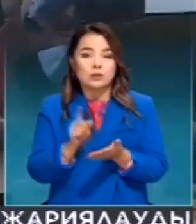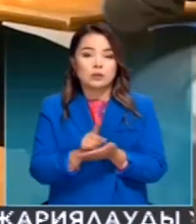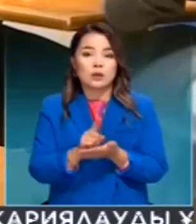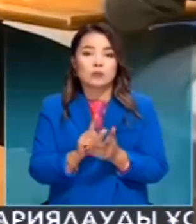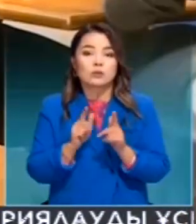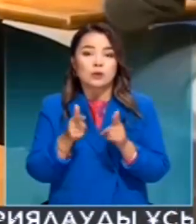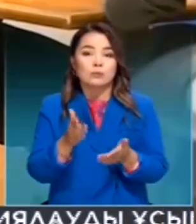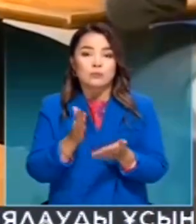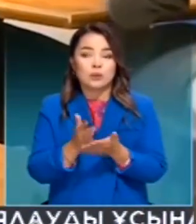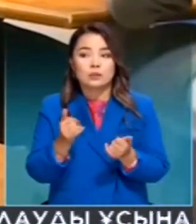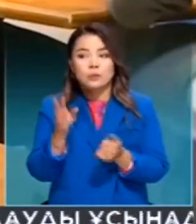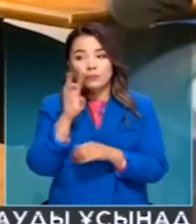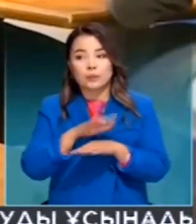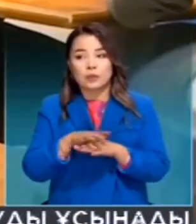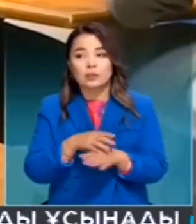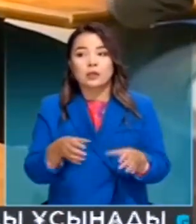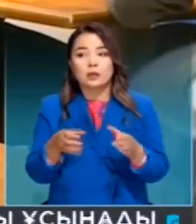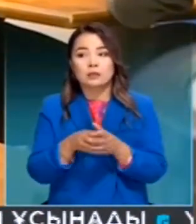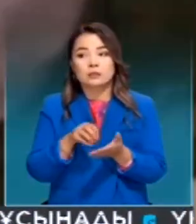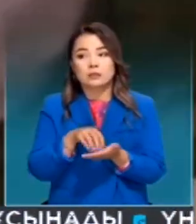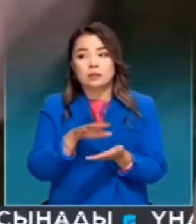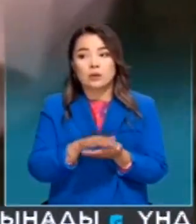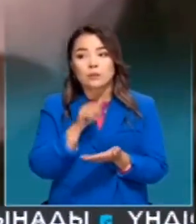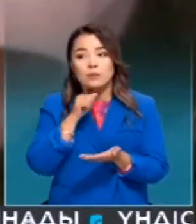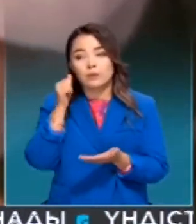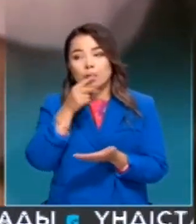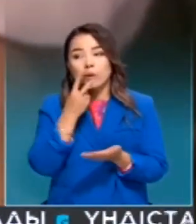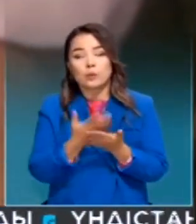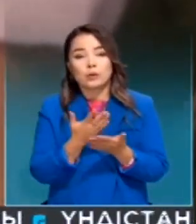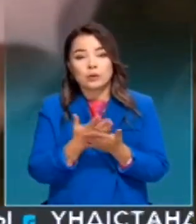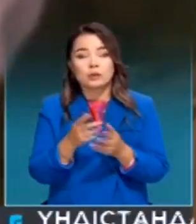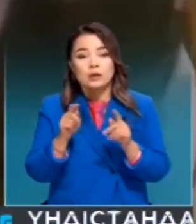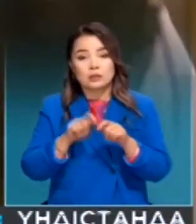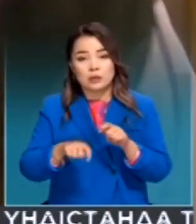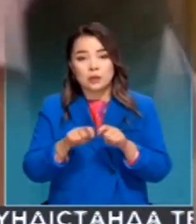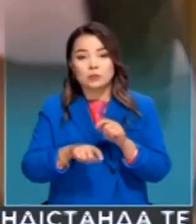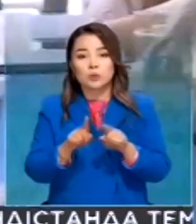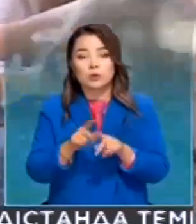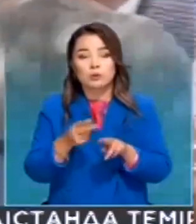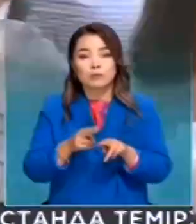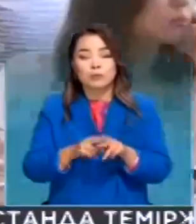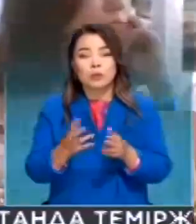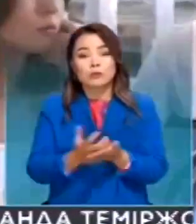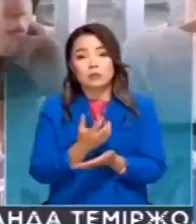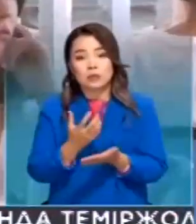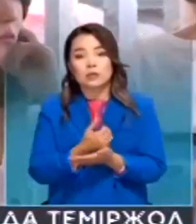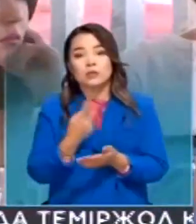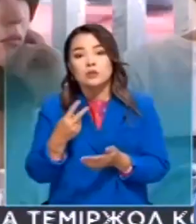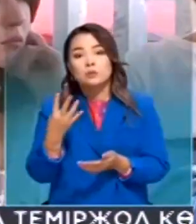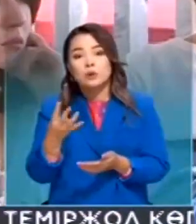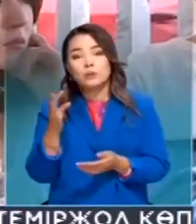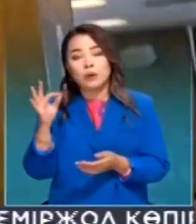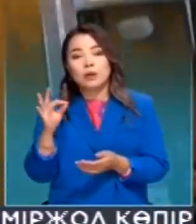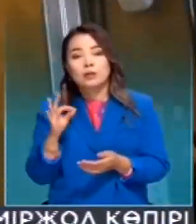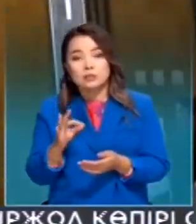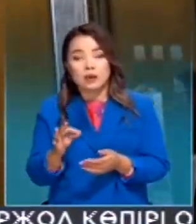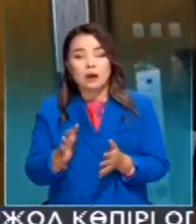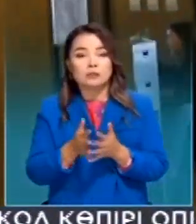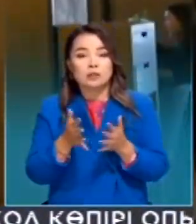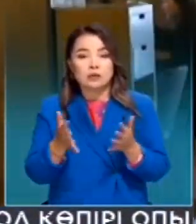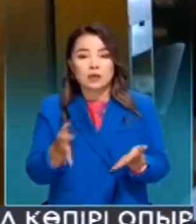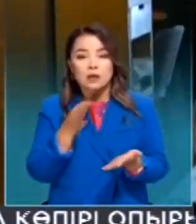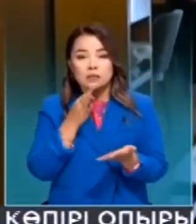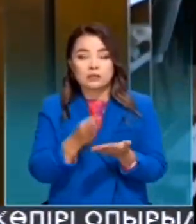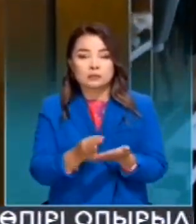түскен. Мемлекеттік кіріс комитетіндегілер былтырғы көрсеткішпен салыстырғанда биылғы кіріс 24%-ға